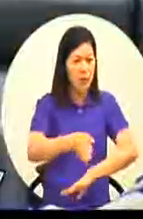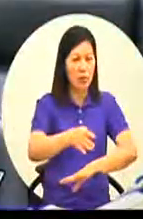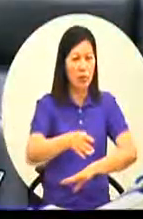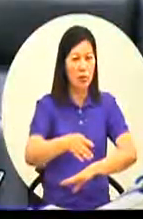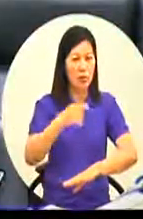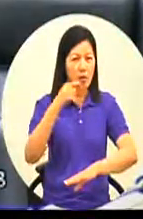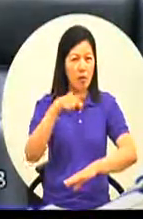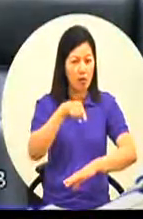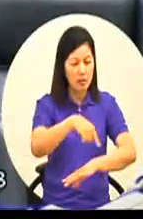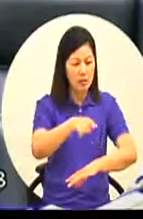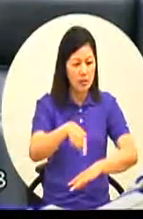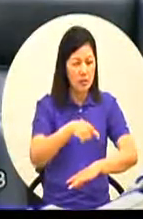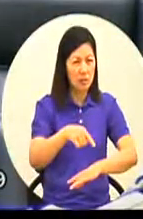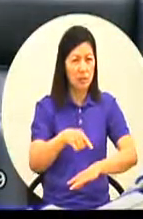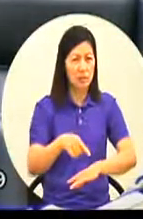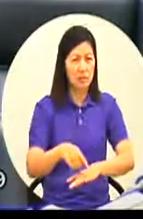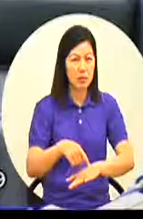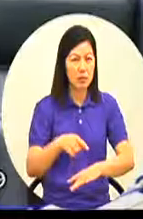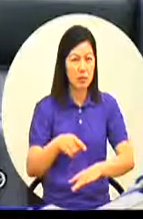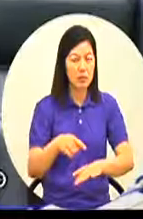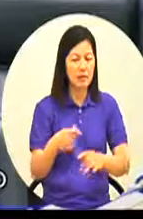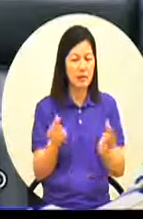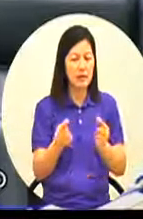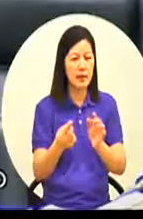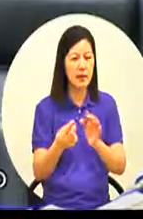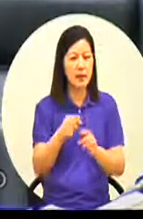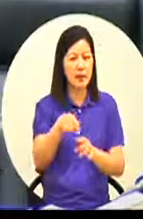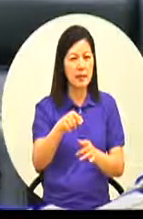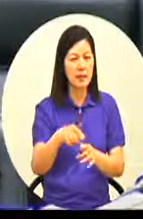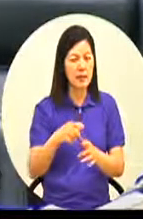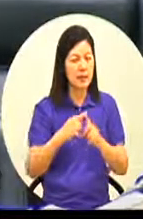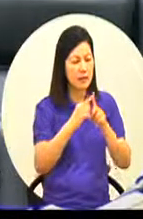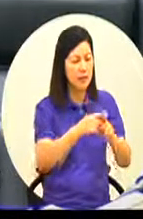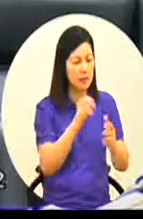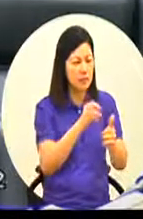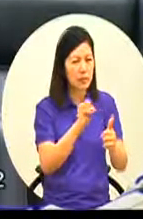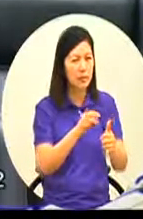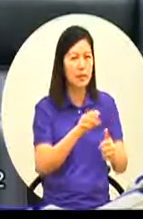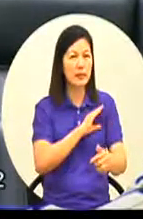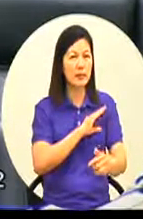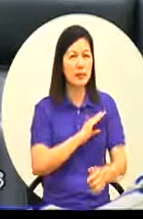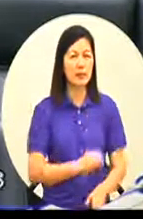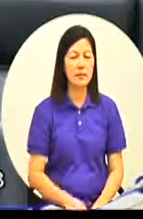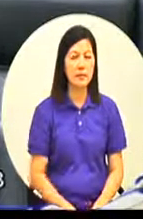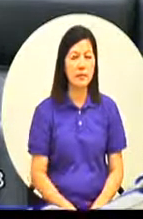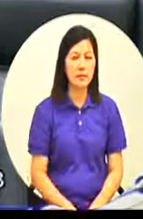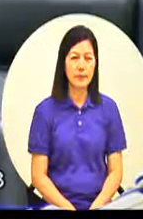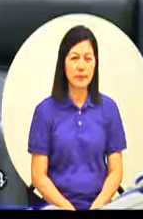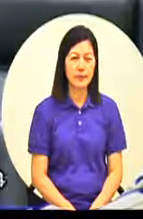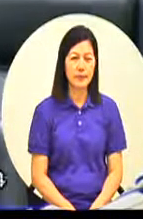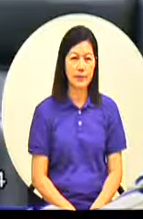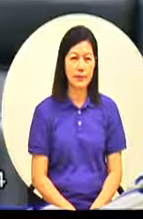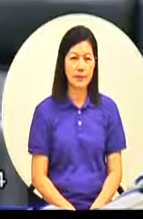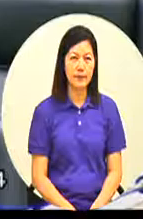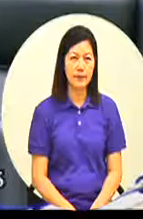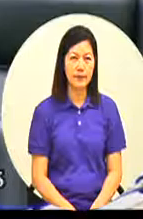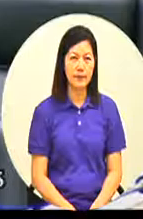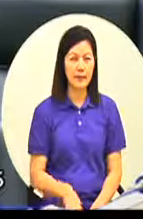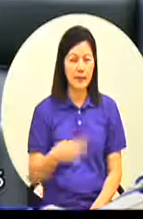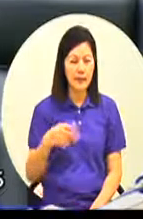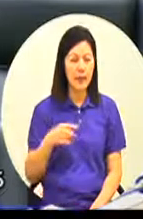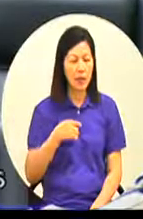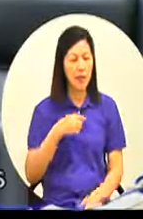然是都要像局长你所讲的，爱去做这个劝导一个活动这样子哦。啊，但是本身底下你就强